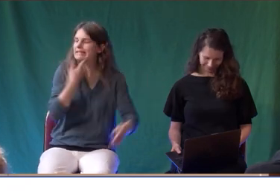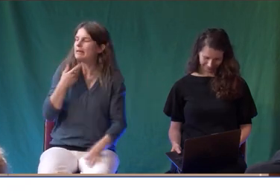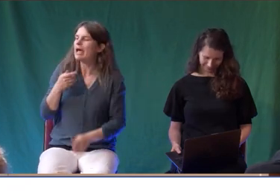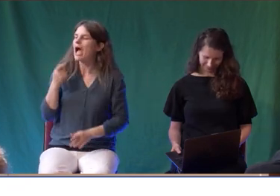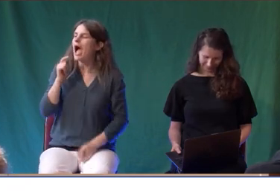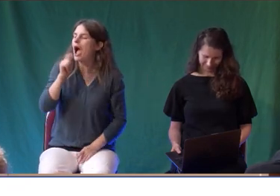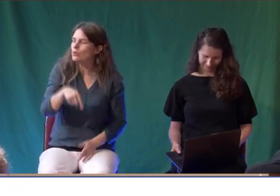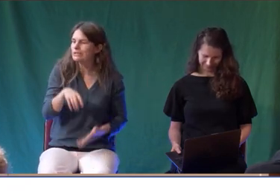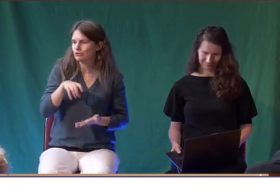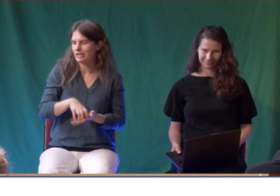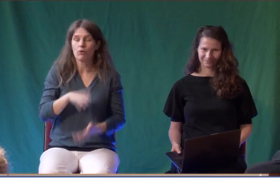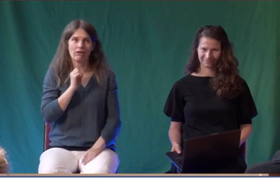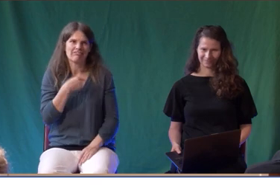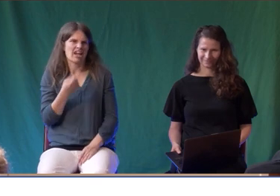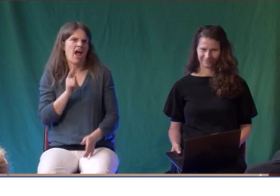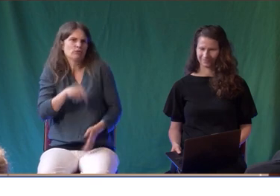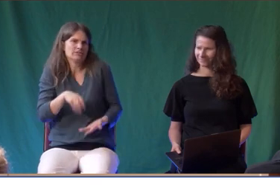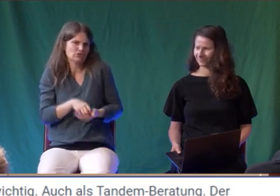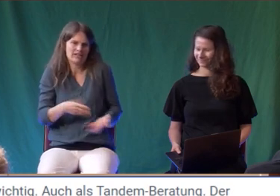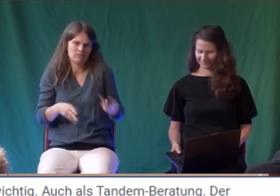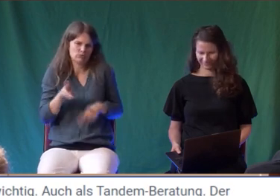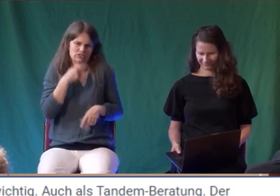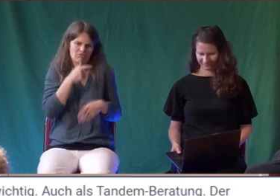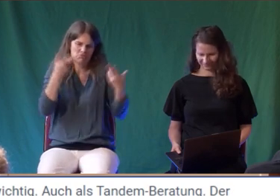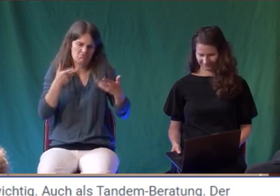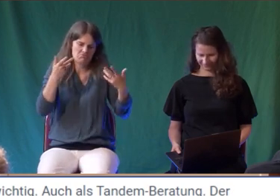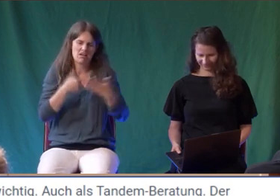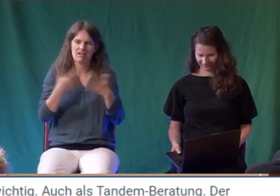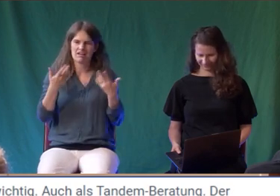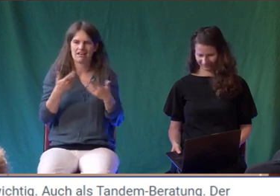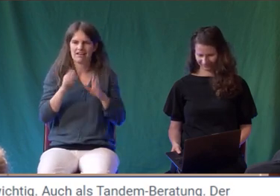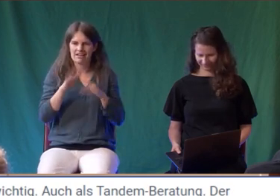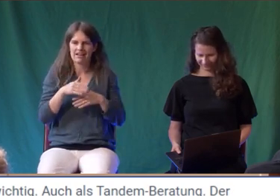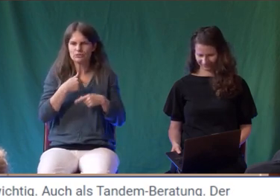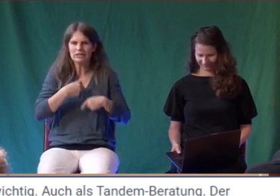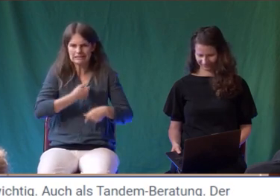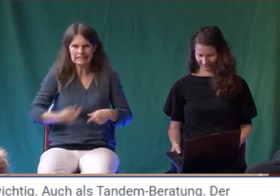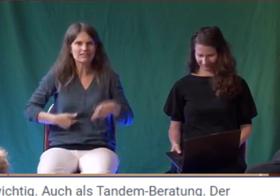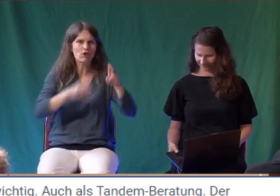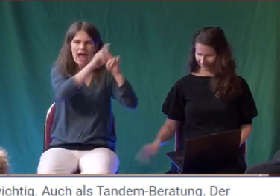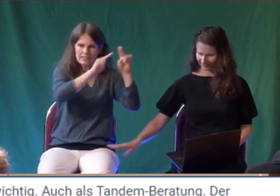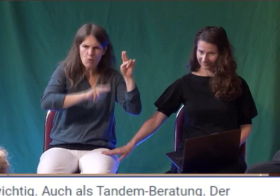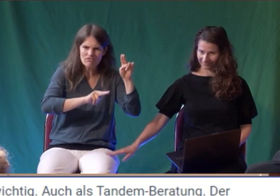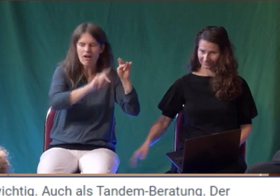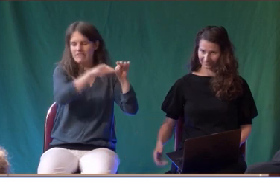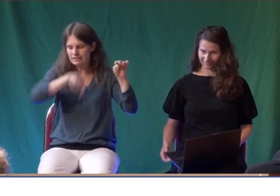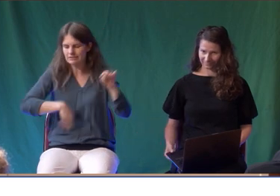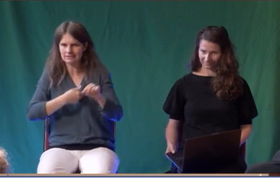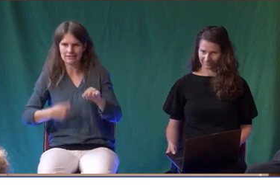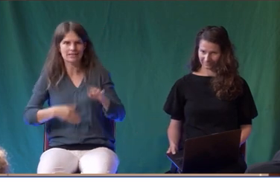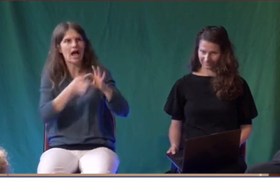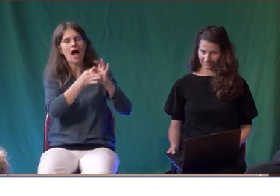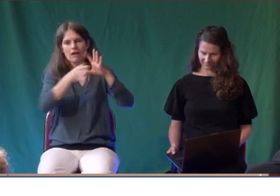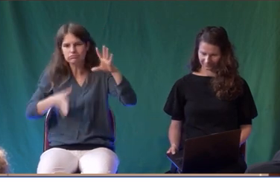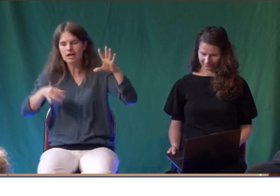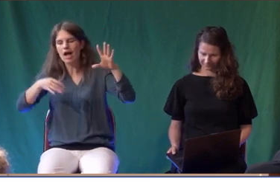behinderten-assistenz Vereins Hannover hier für Sachsen die Ergebnisse des ersten Jahres es klingt nicht viel aber